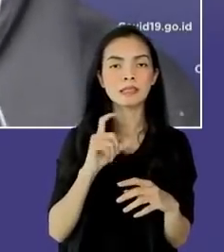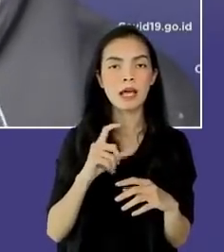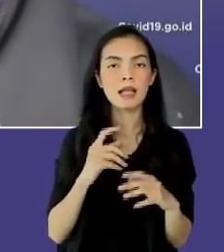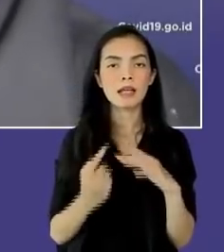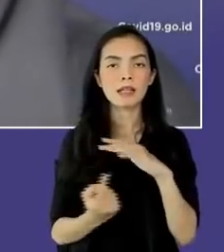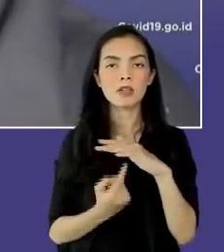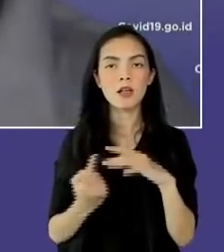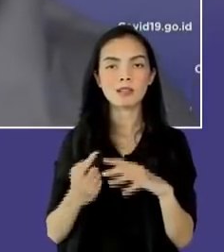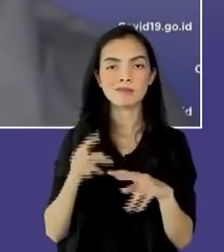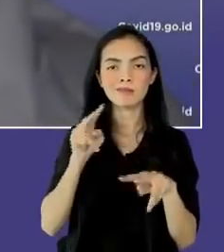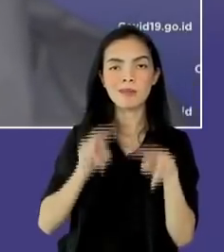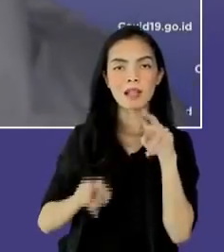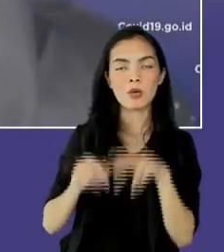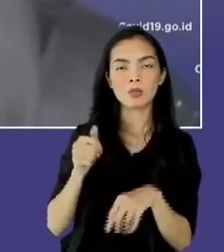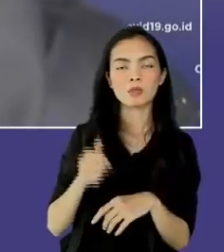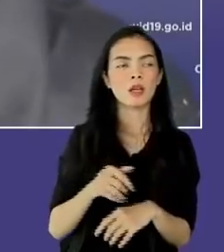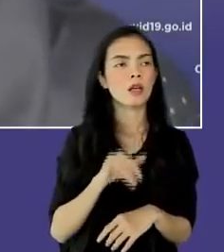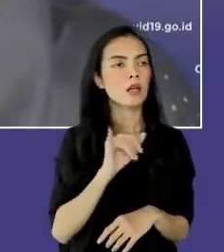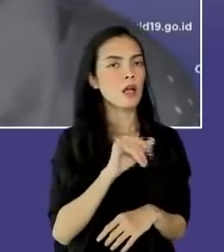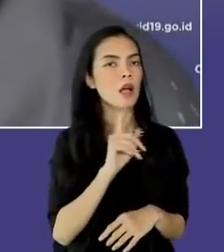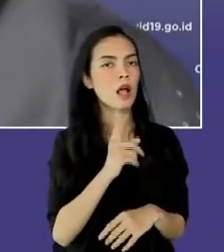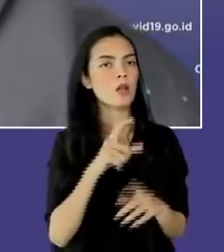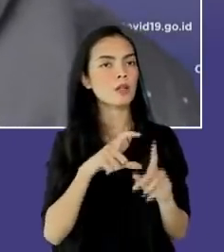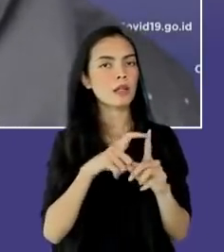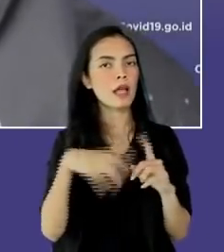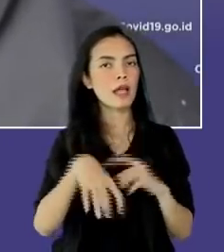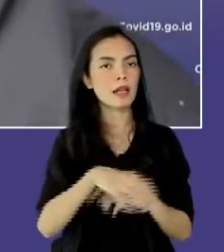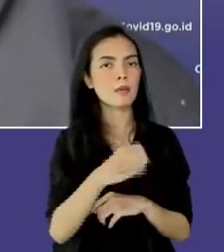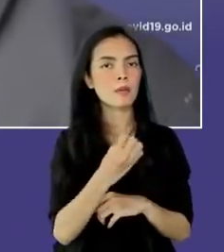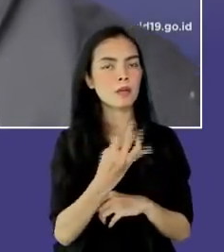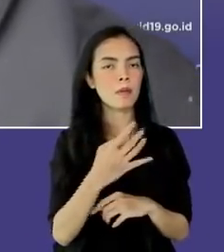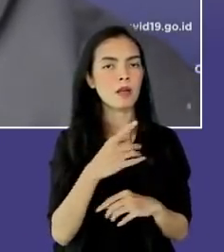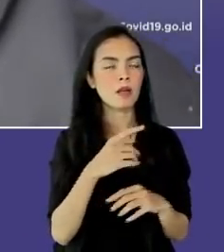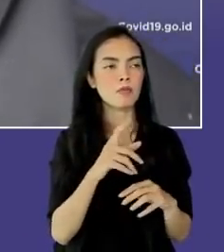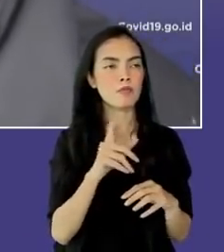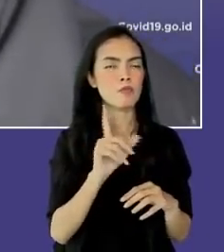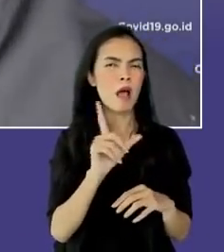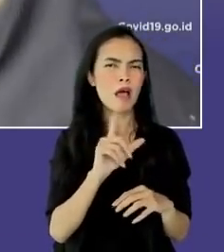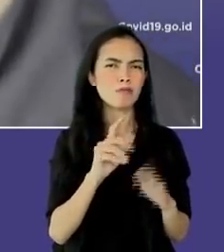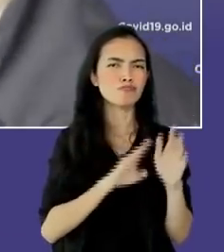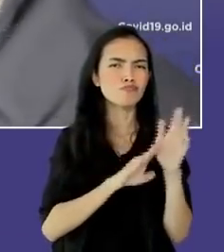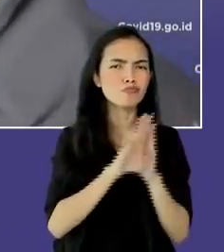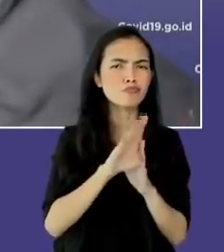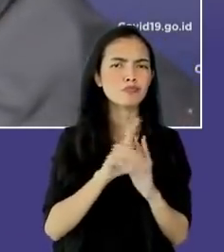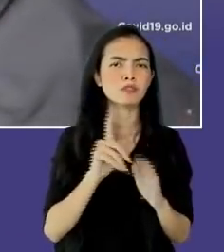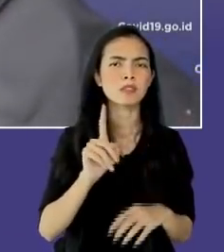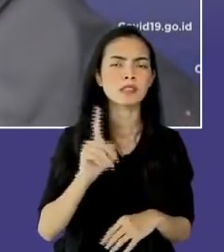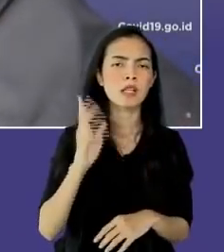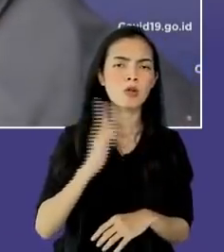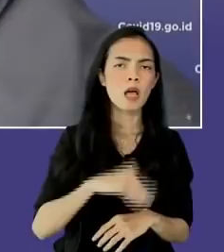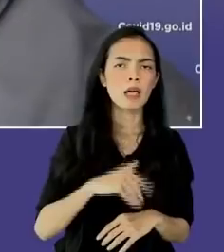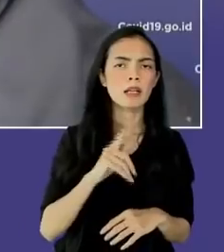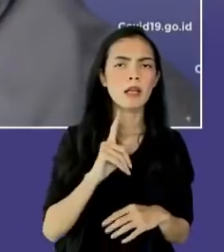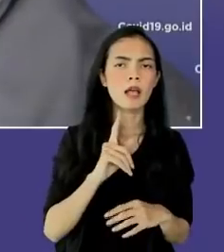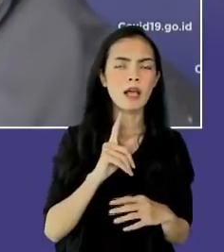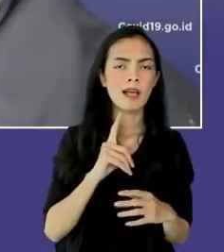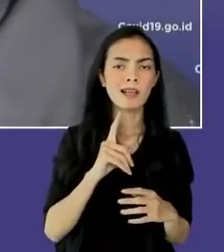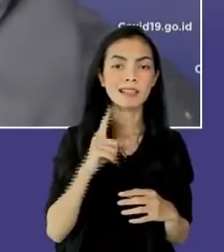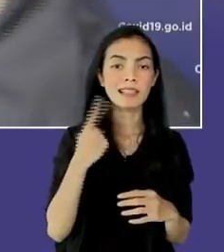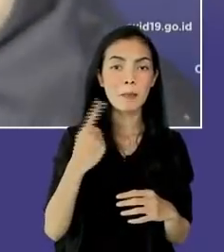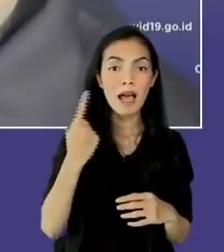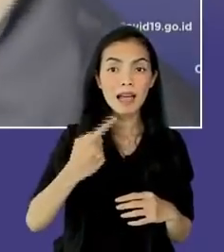yang terpantau. Iya, jadi memang kalau di beberapa daerah yang sudah cukup maju barangkali ya, perharinya itu ada